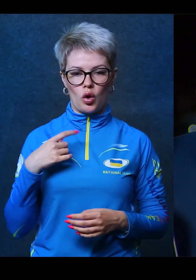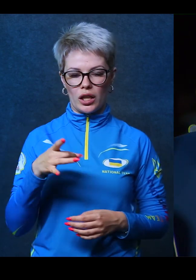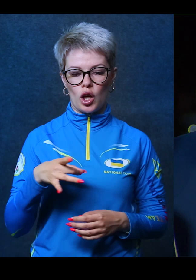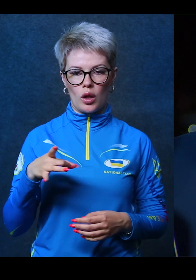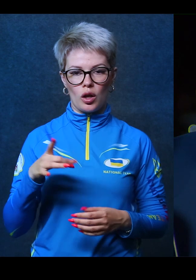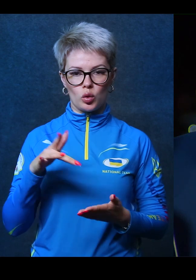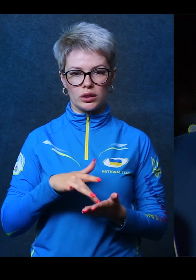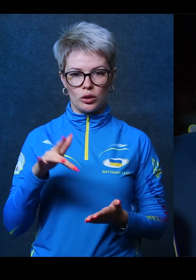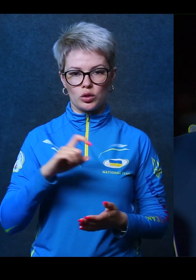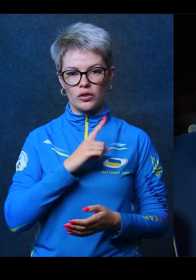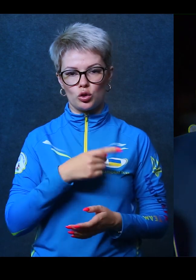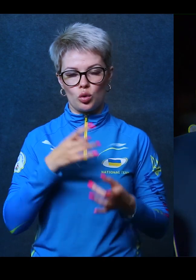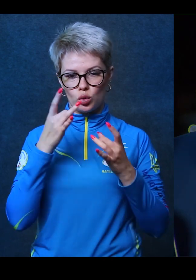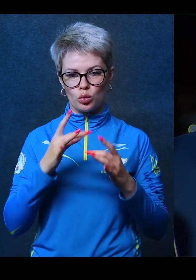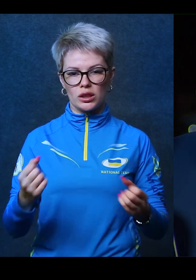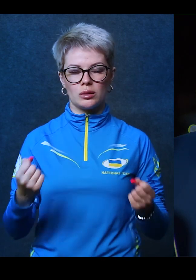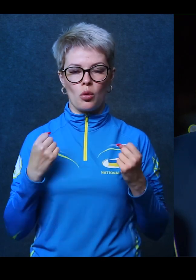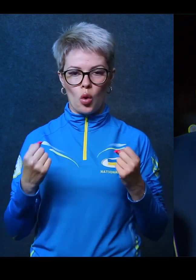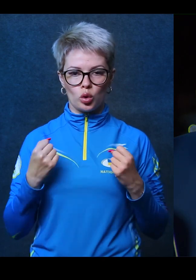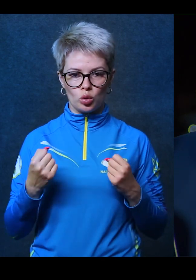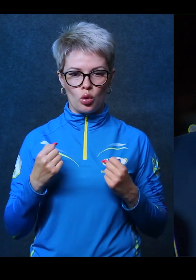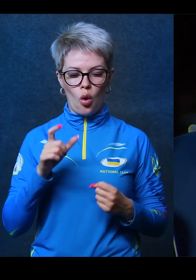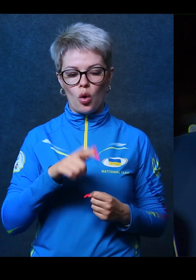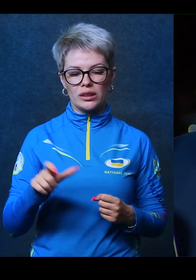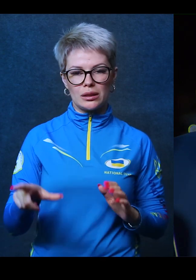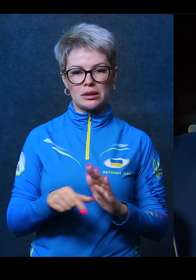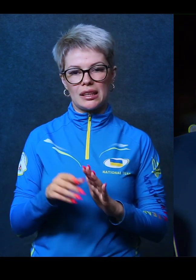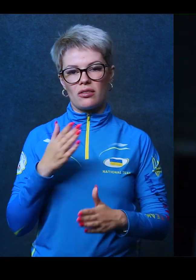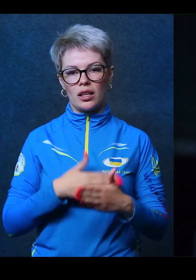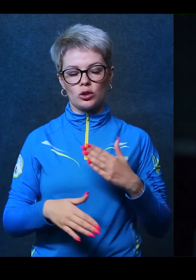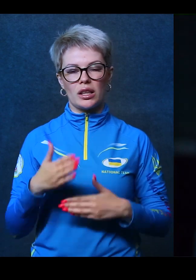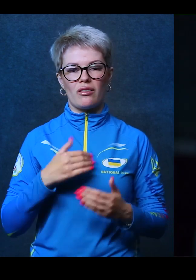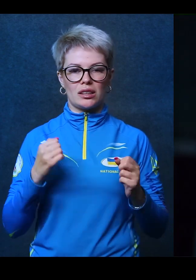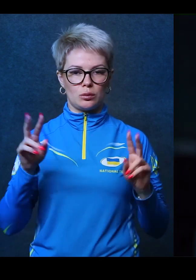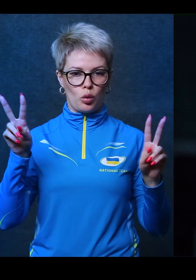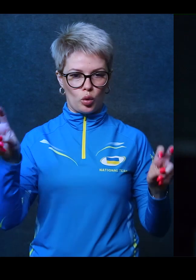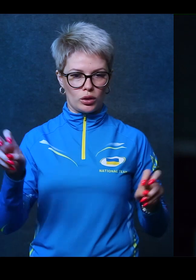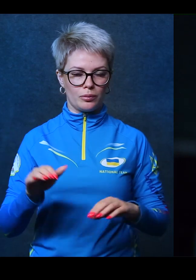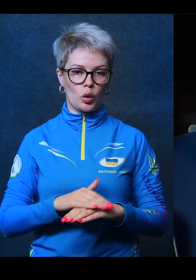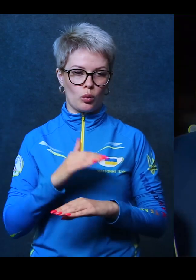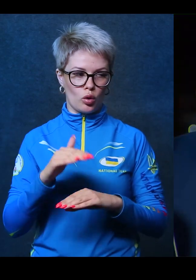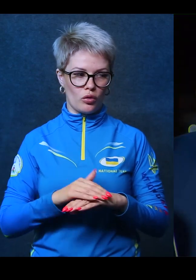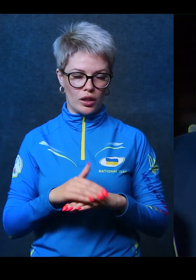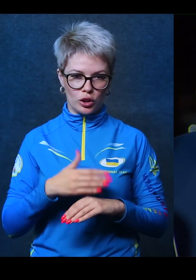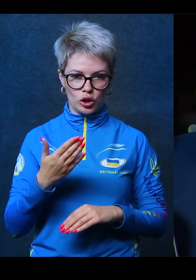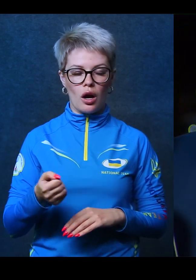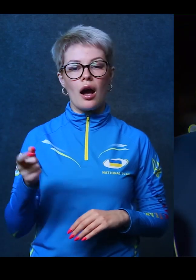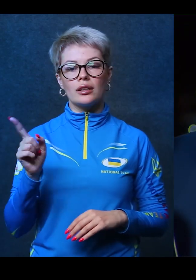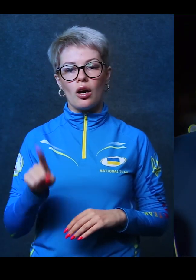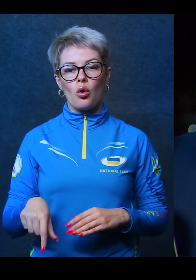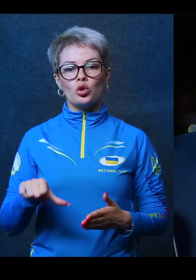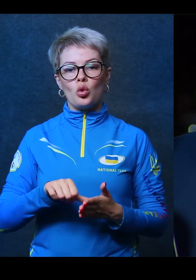регіонального центру з фізичної культури і спорту осіб з інвалідністю «Інваспорт». Доброго вечора. А